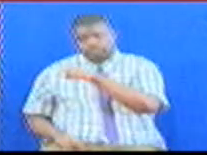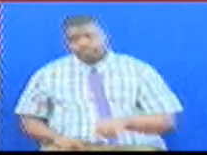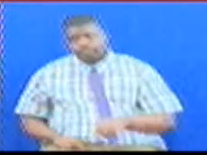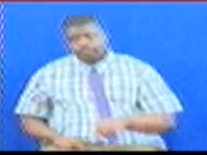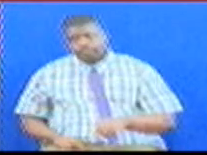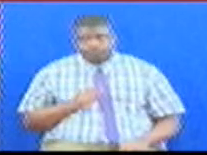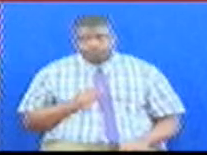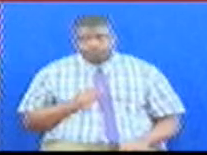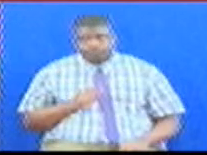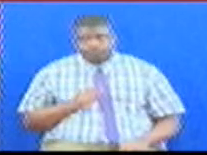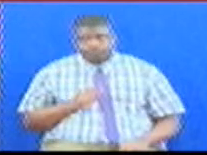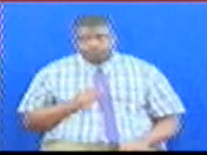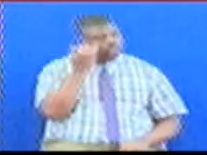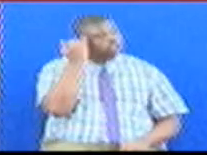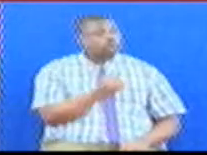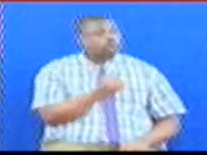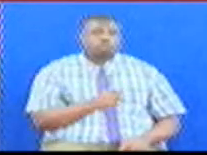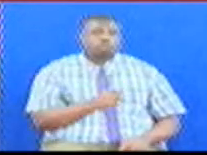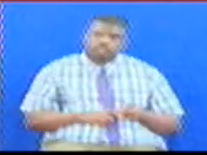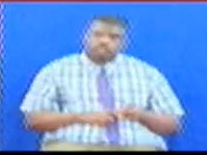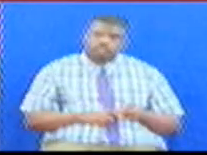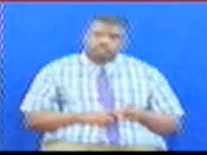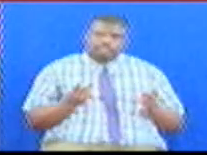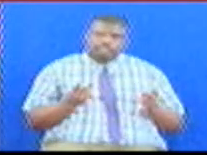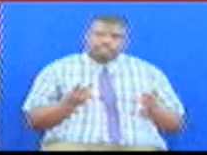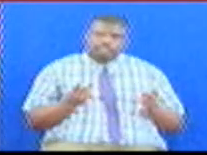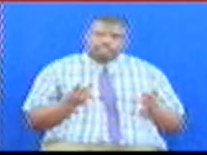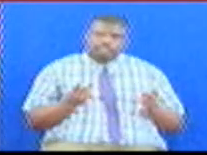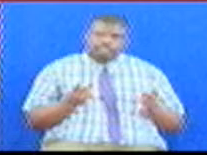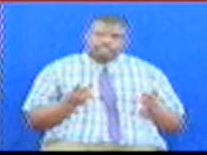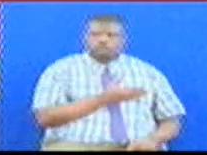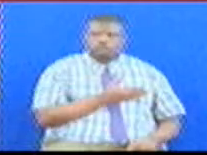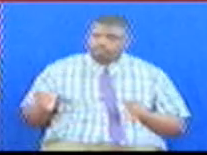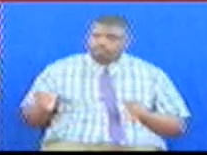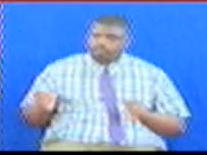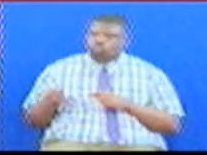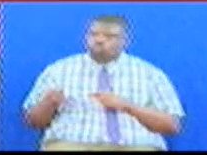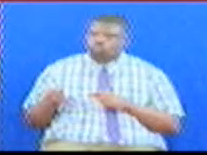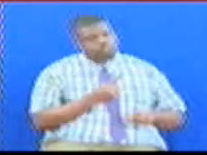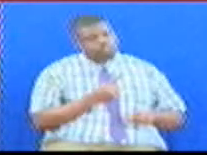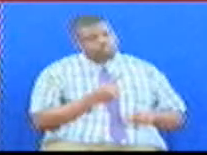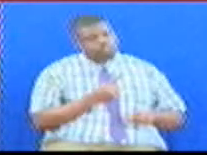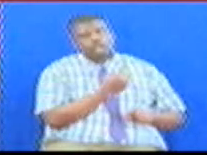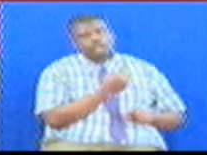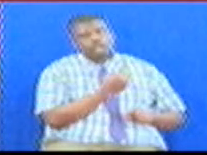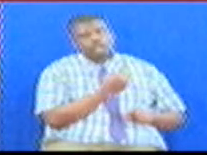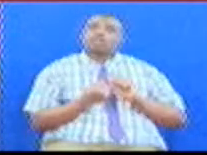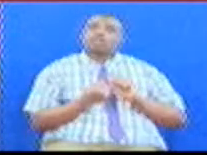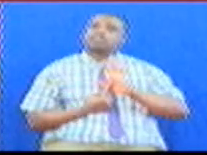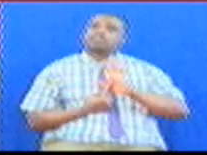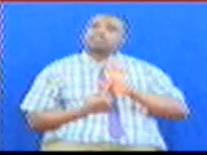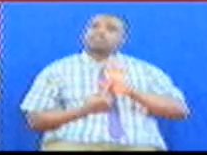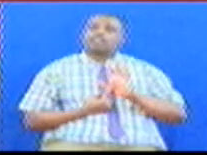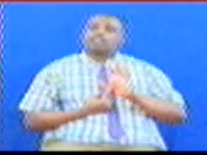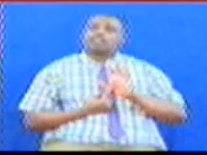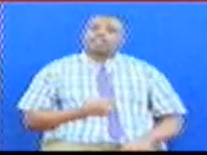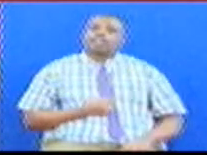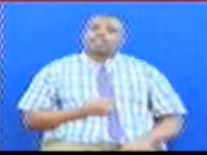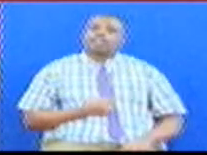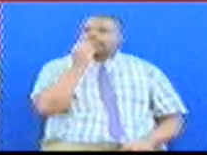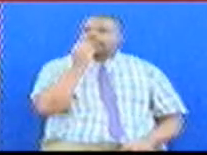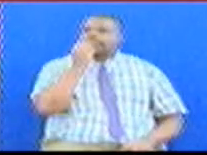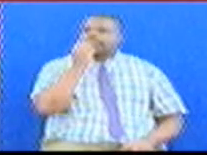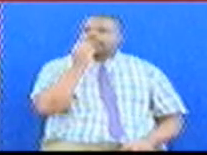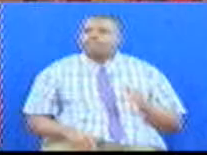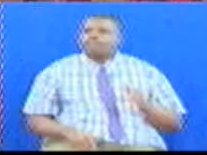ningeshauri kama ambavyo tumeondoa livestock kwenye 116, tuondoe neno livestock. Mheshimiwa Edwin Sanda, kuna taarifa